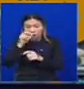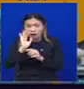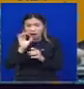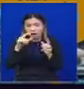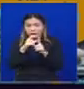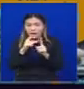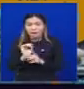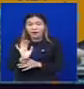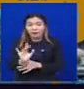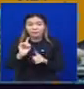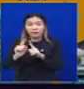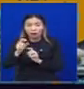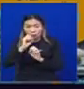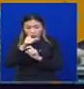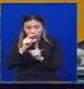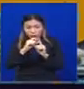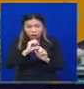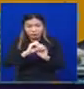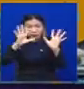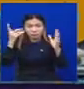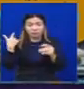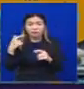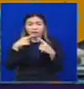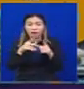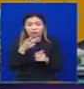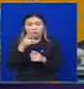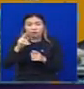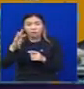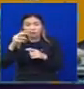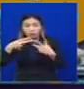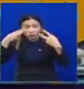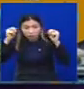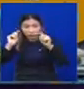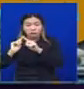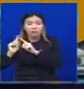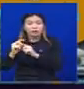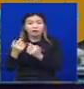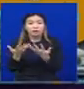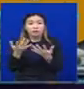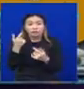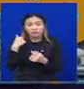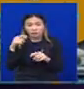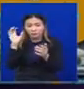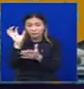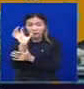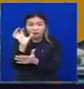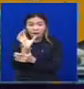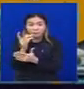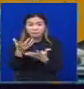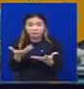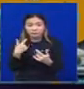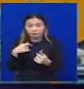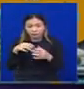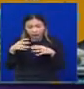นะอ๋อแล้วรัฐมนตรีล่ะครับบทบัญญัตินี้ยังให้บังคับใช้แก่รัฐมนตรีโดย